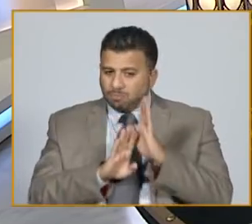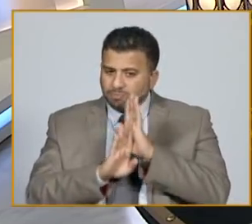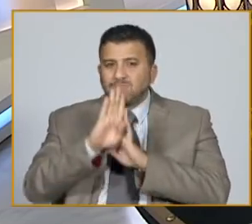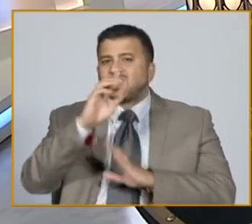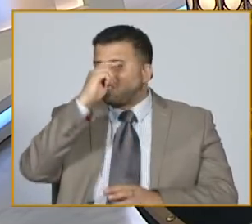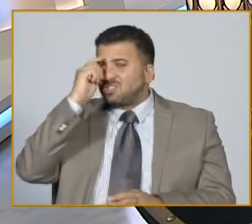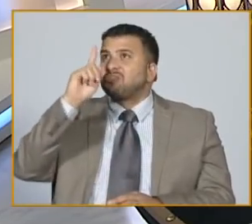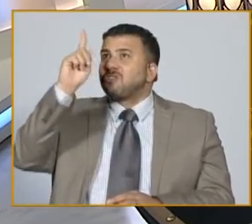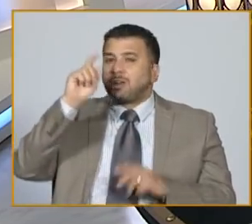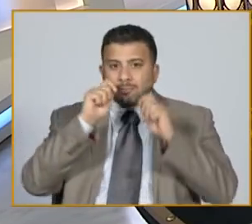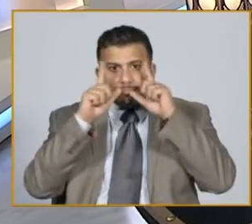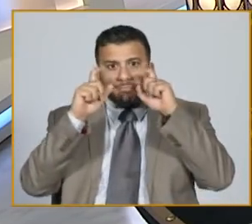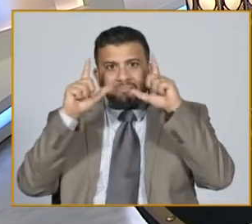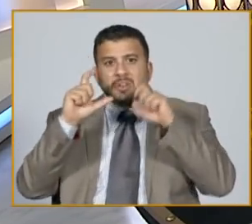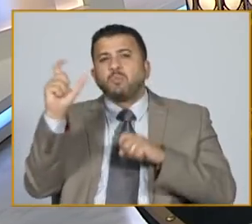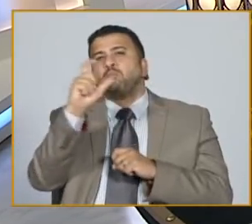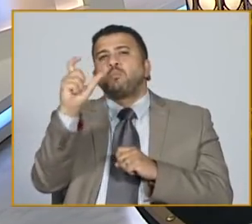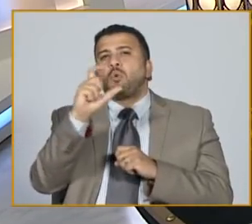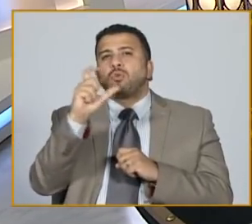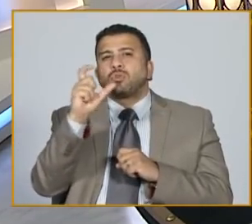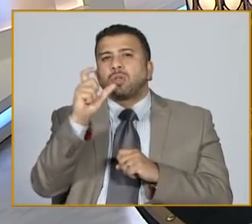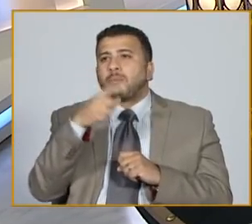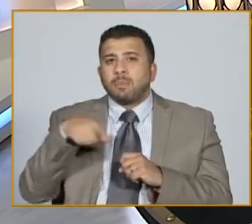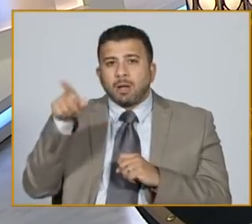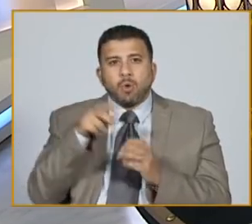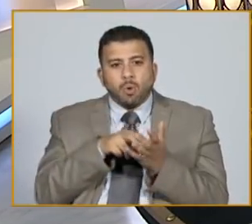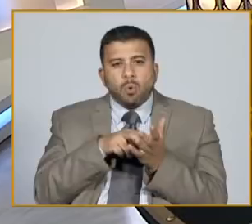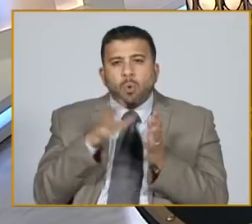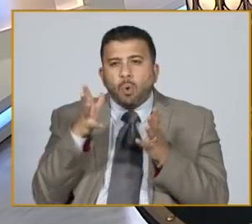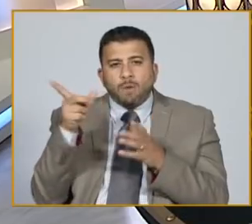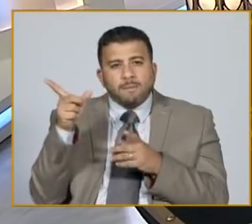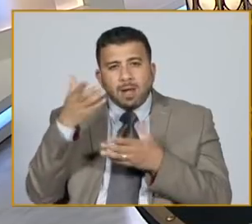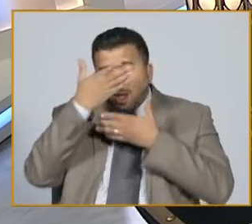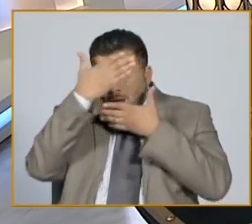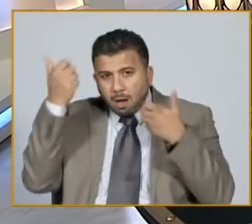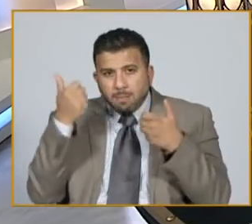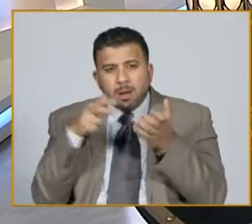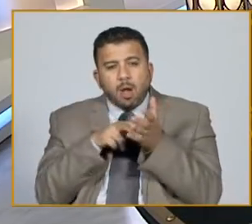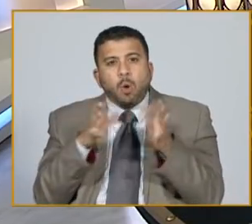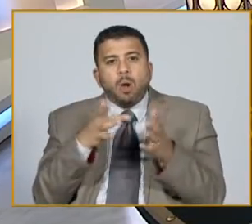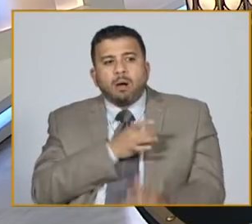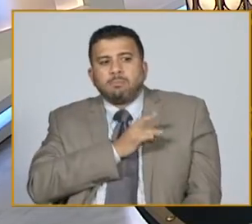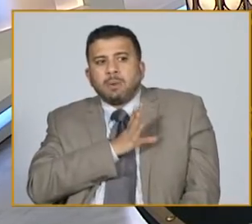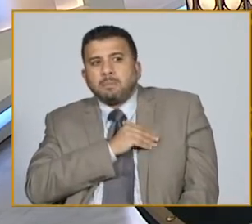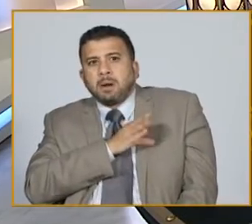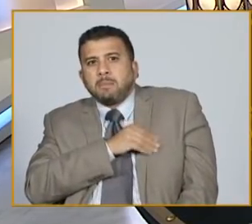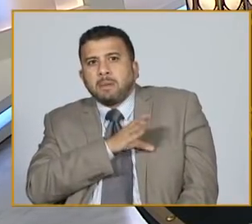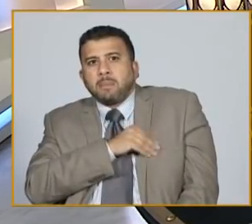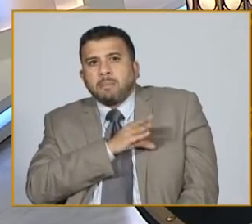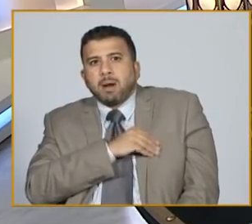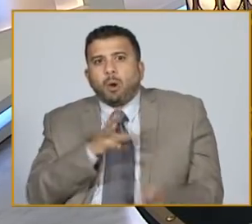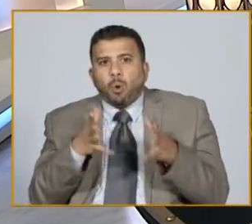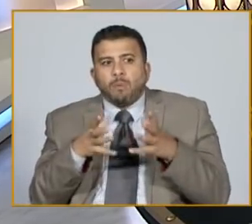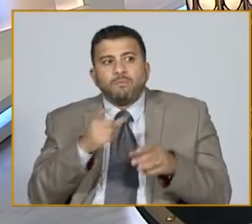إلى الله. إن شاء الله. الإسلام يخوفهم ويزعزع كياناتهم الخاوية الفارغة من